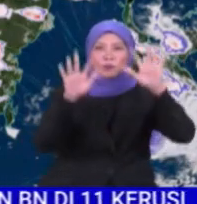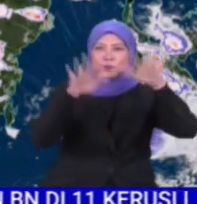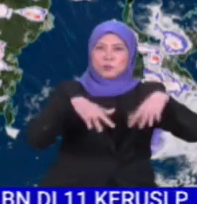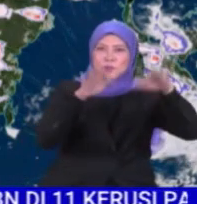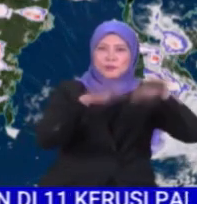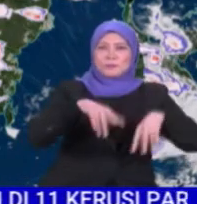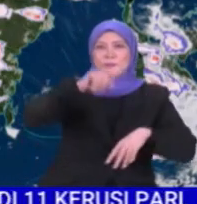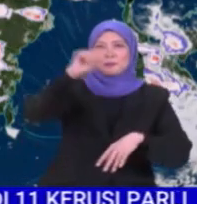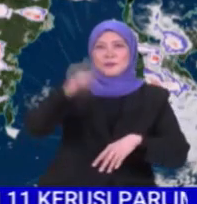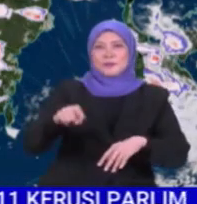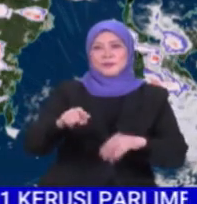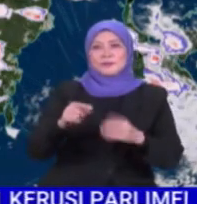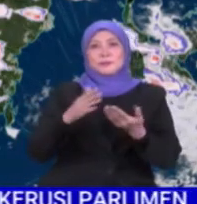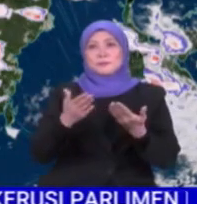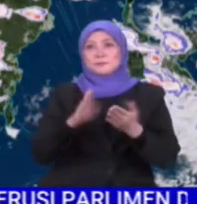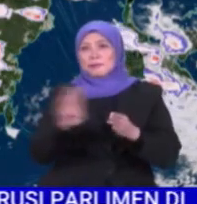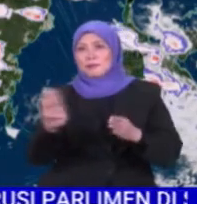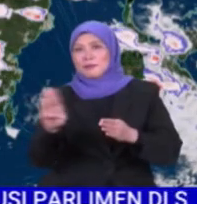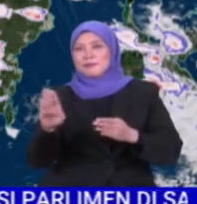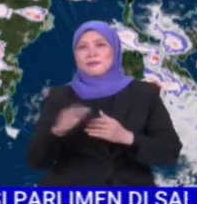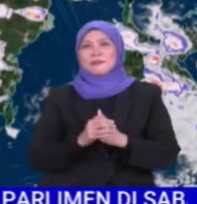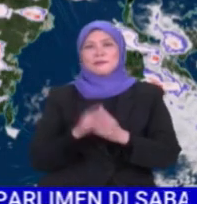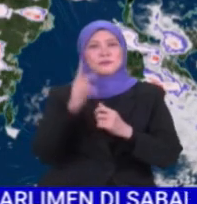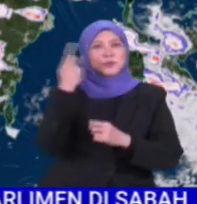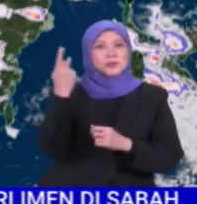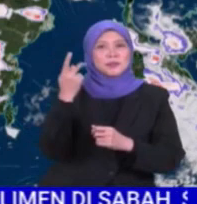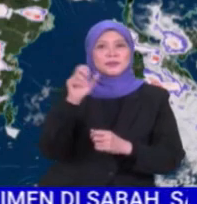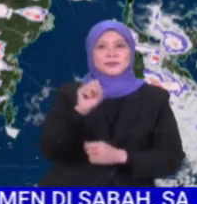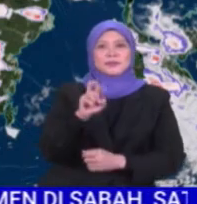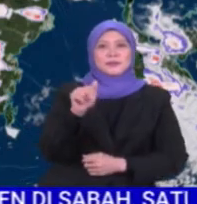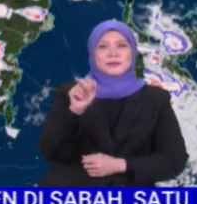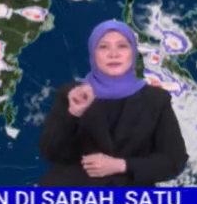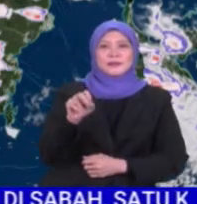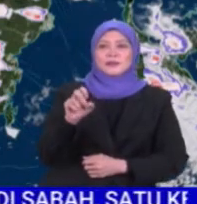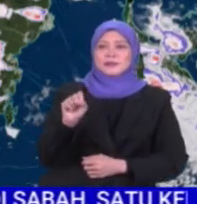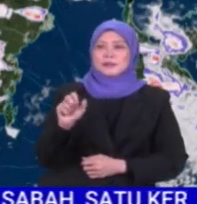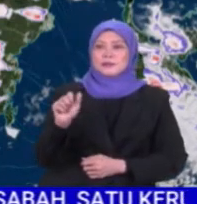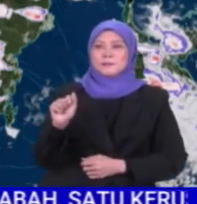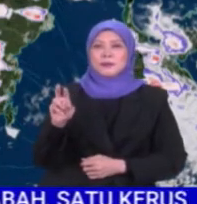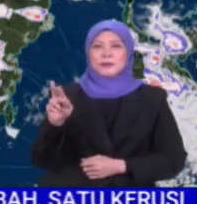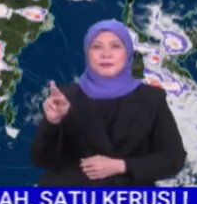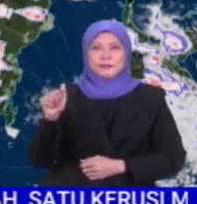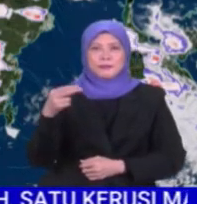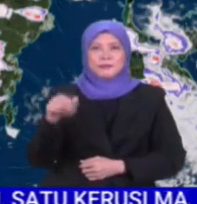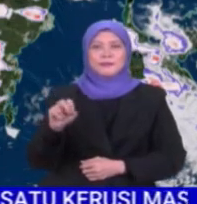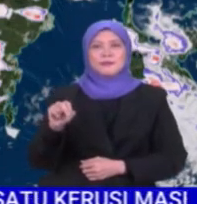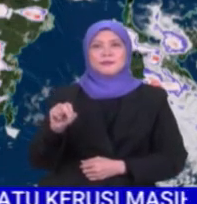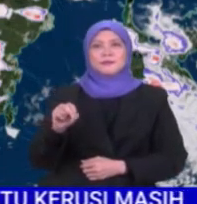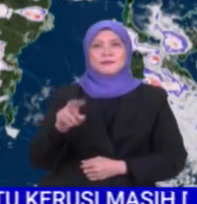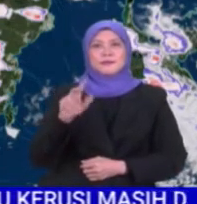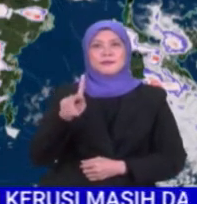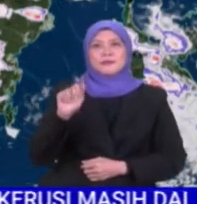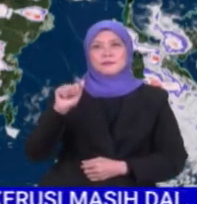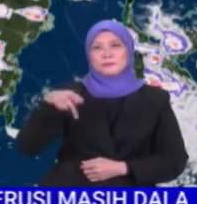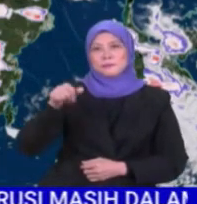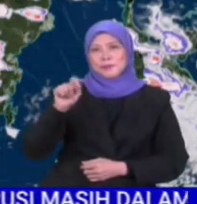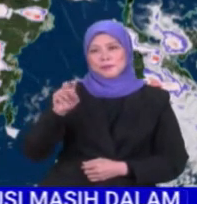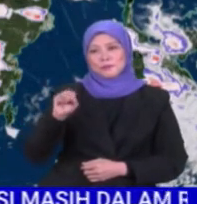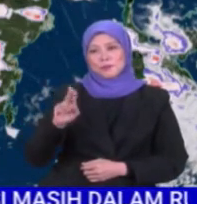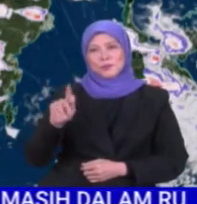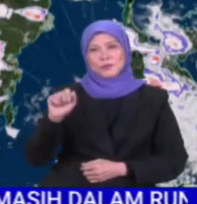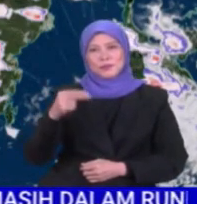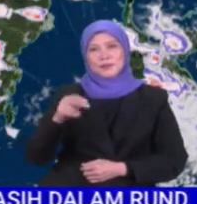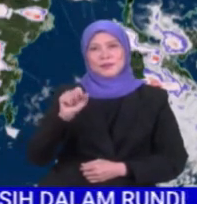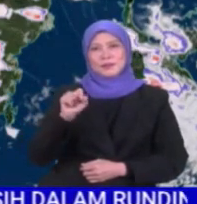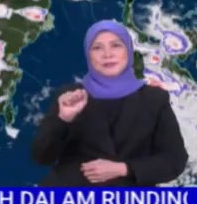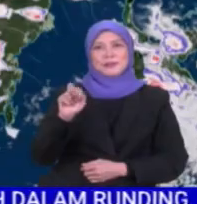di bahagian barat yang melibatkan bahagian Kuching, Serian, Samarahan, Sri Aman, Kapit, Mukah, Sibu, Sarikei